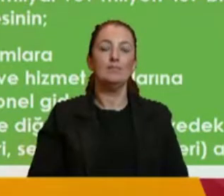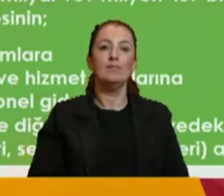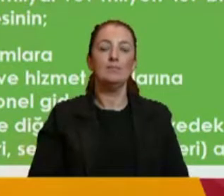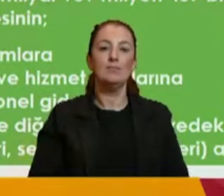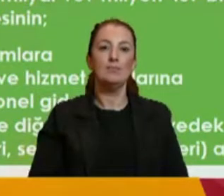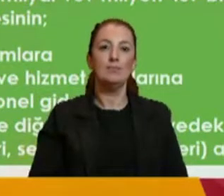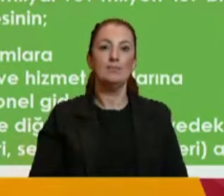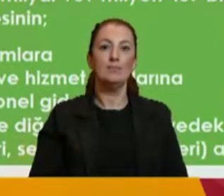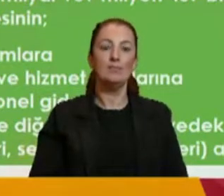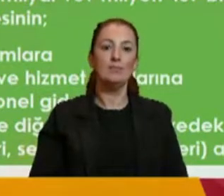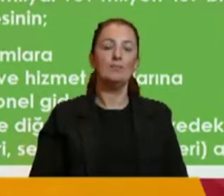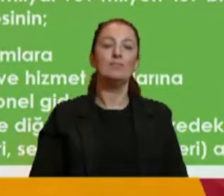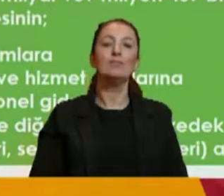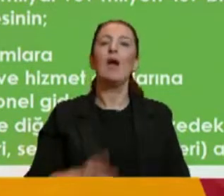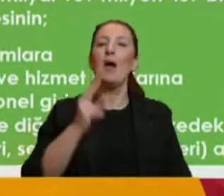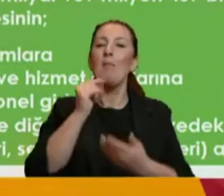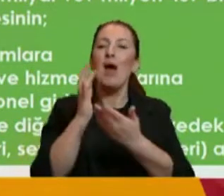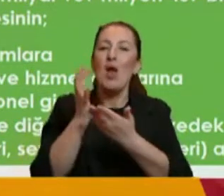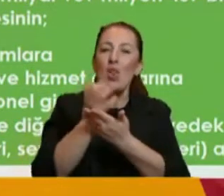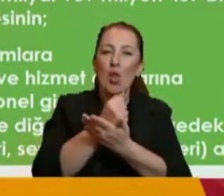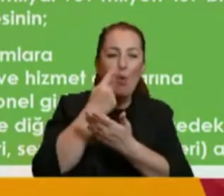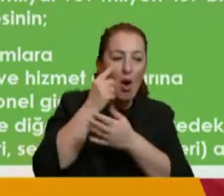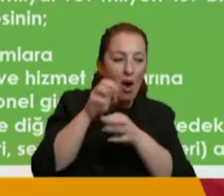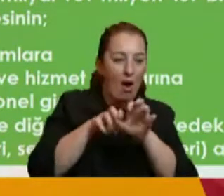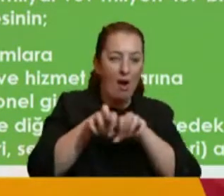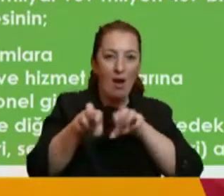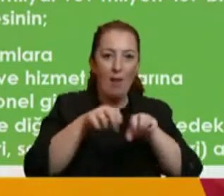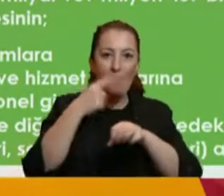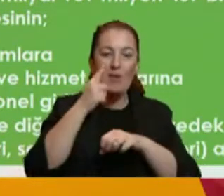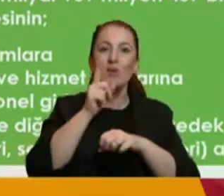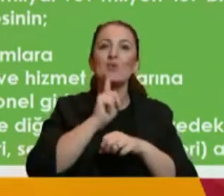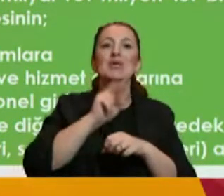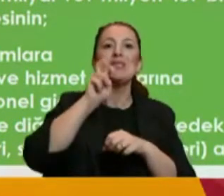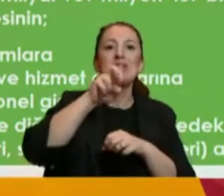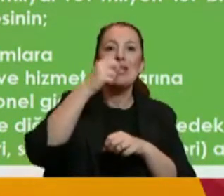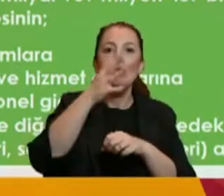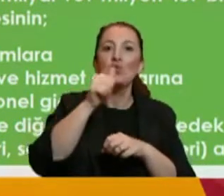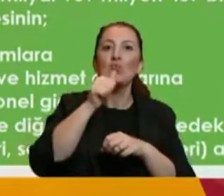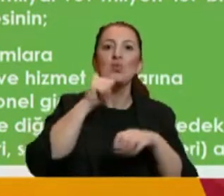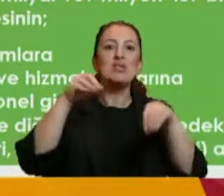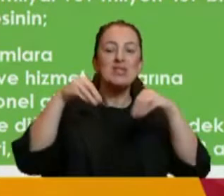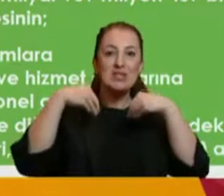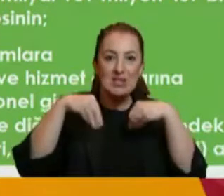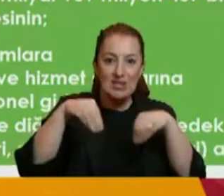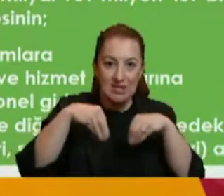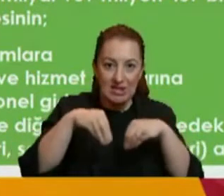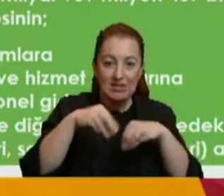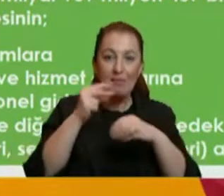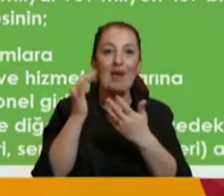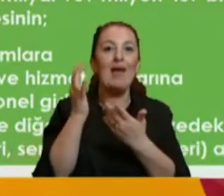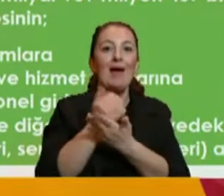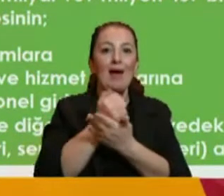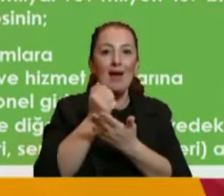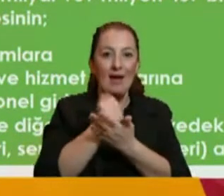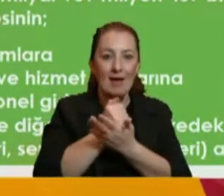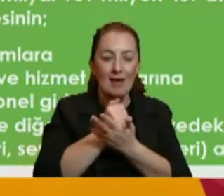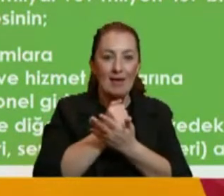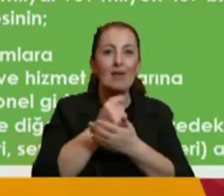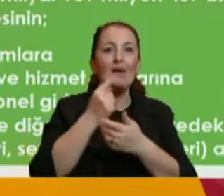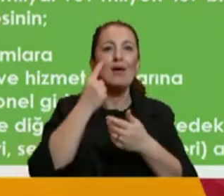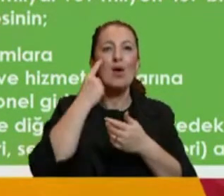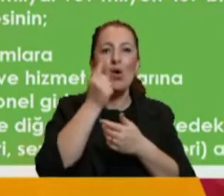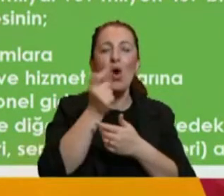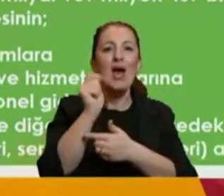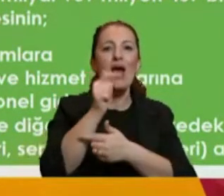Evet Ee gelir dağılımına baktığımızda yüzde 85 su satış gelirlerinden yüzde on biri İller